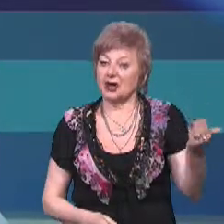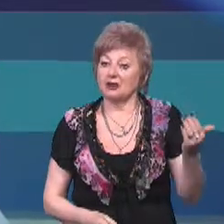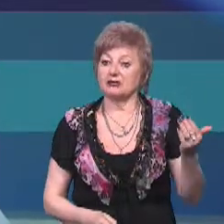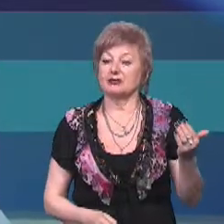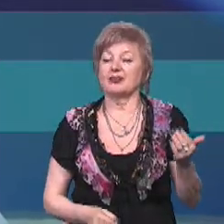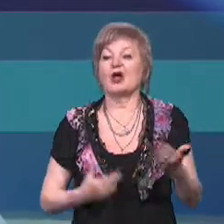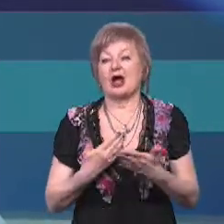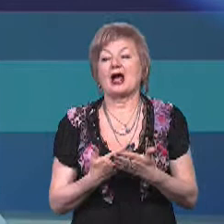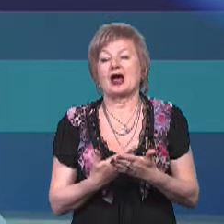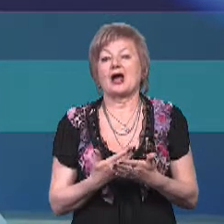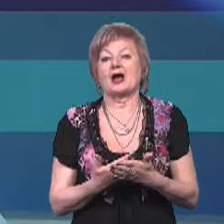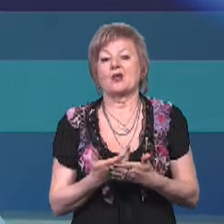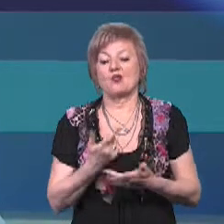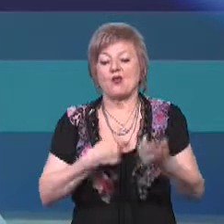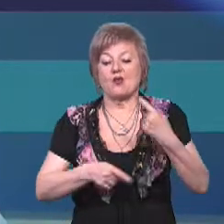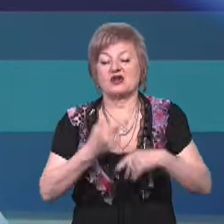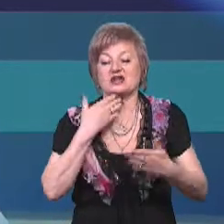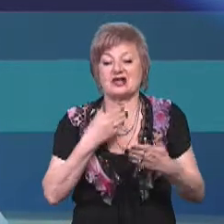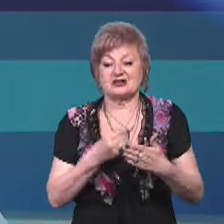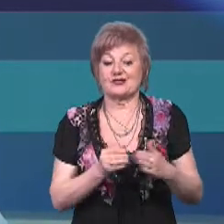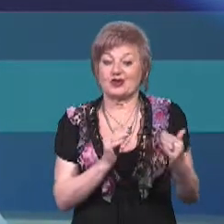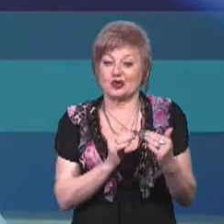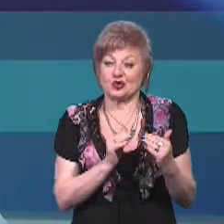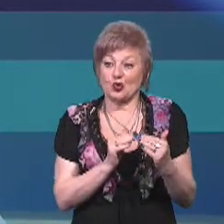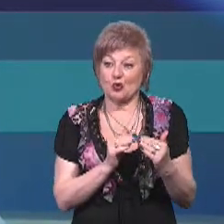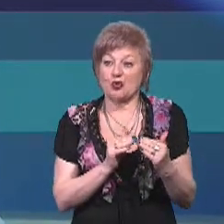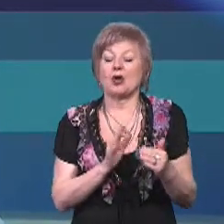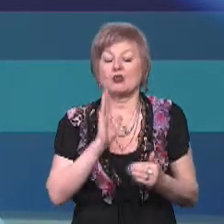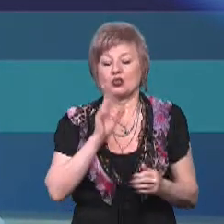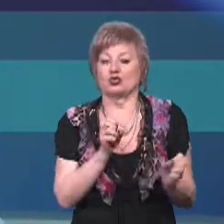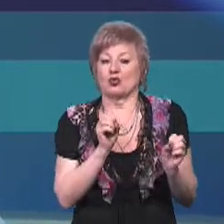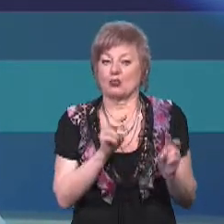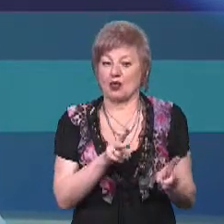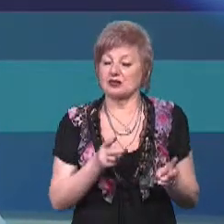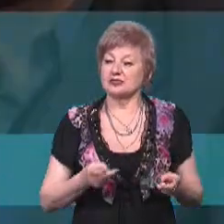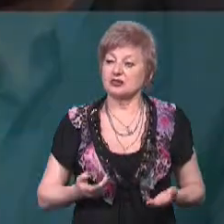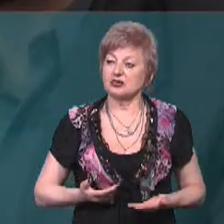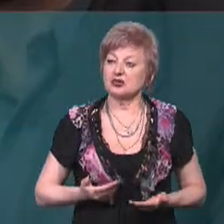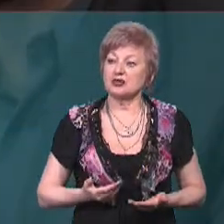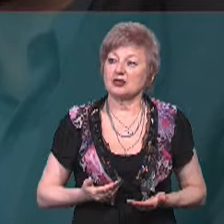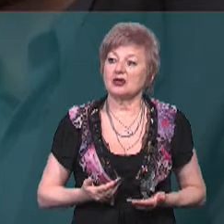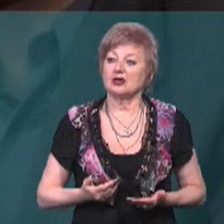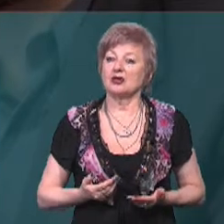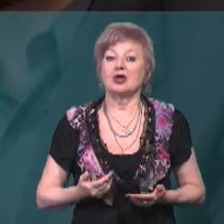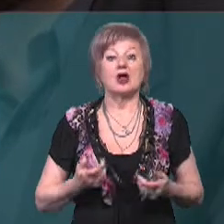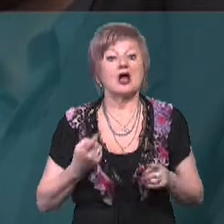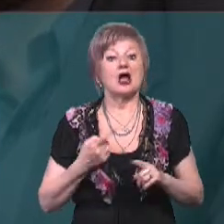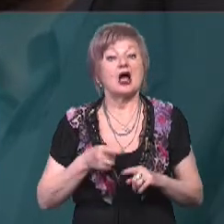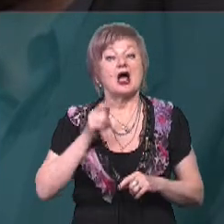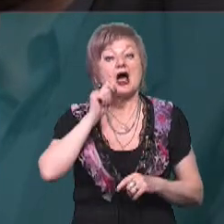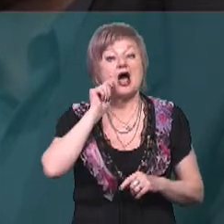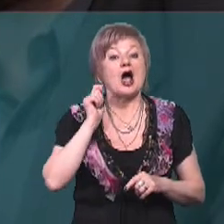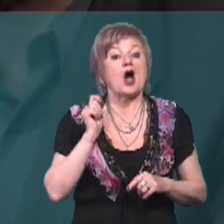нібито повертались на свою землю, до своїх домівок, загрожувала небезпека і життю, і здоров'ю. А чи були випадки, коли українські